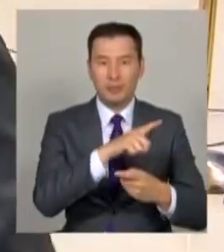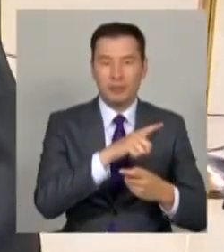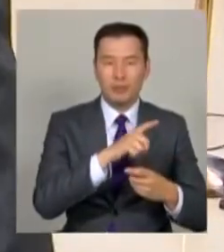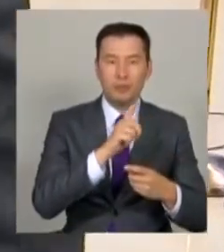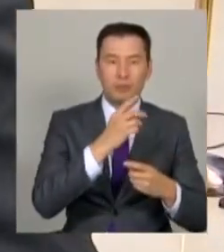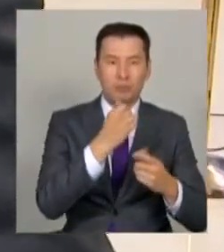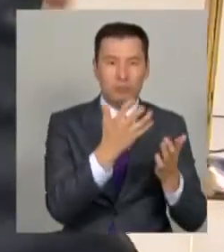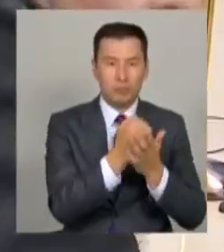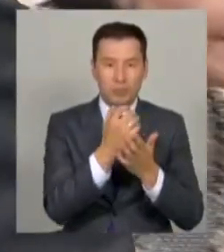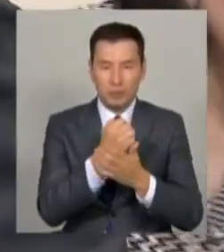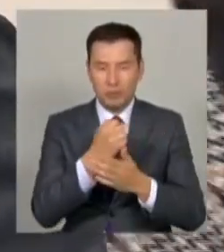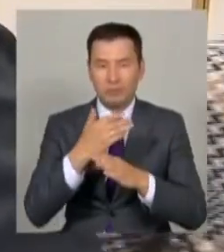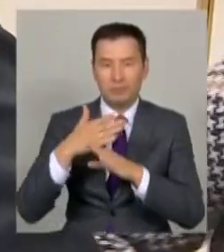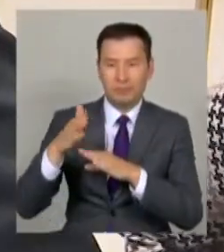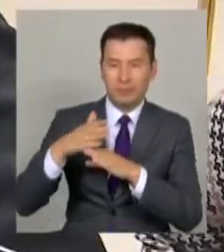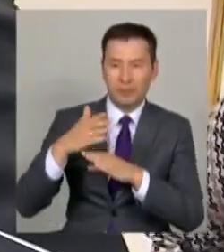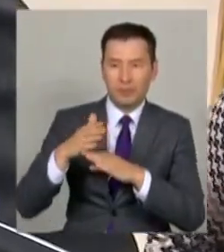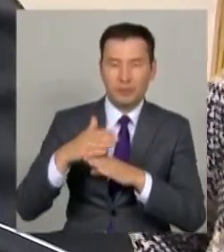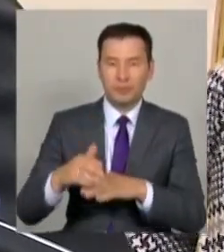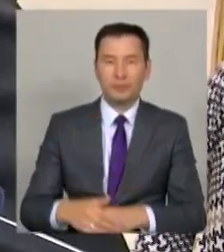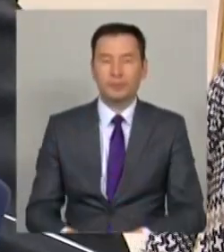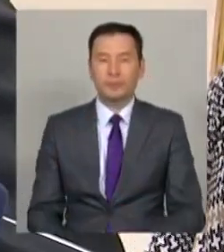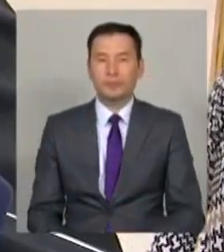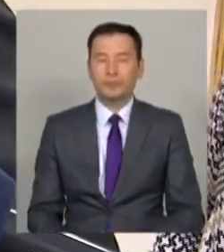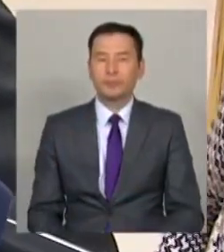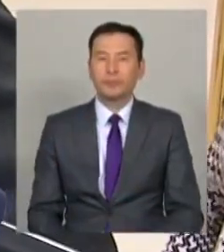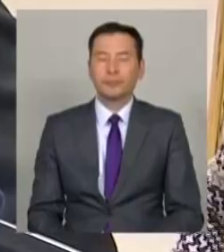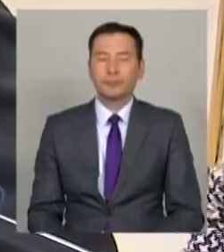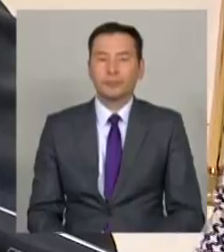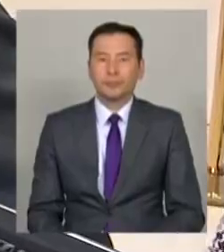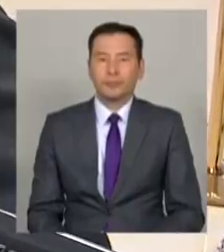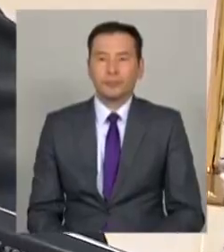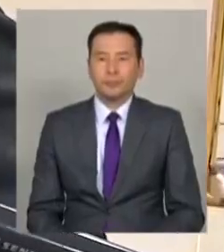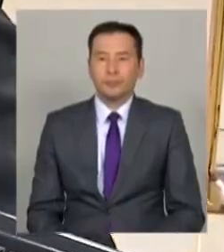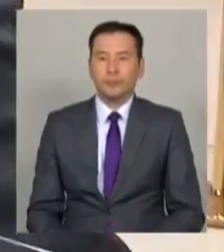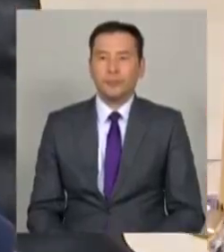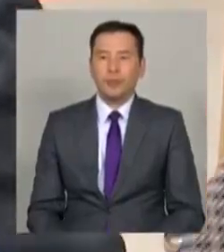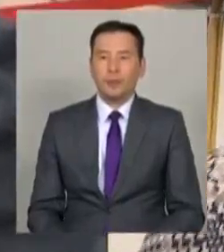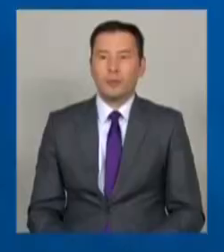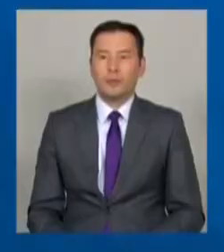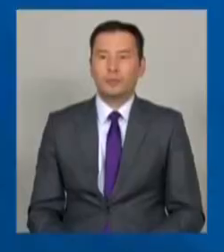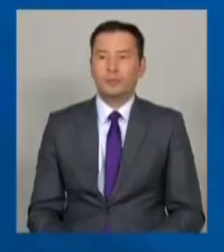они, исходя из общей очереди, выдавали и осуществляли поставки этих удобрений.